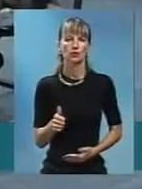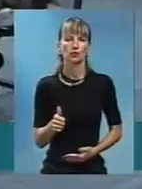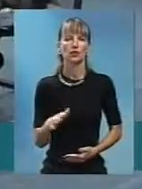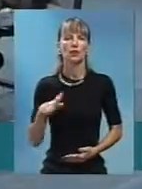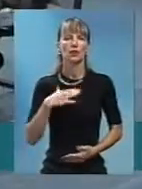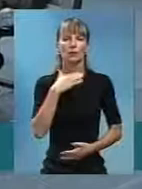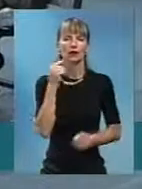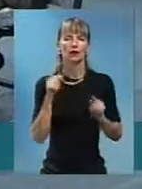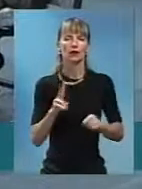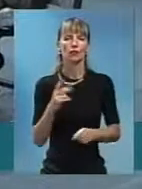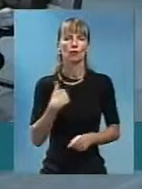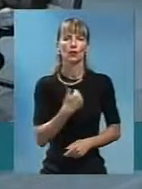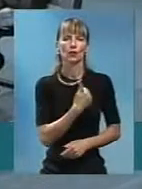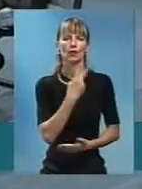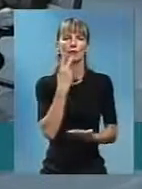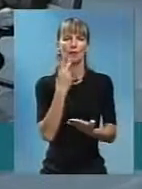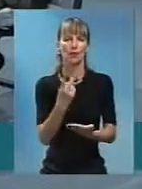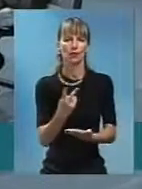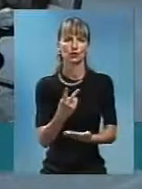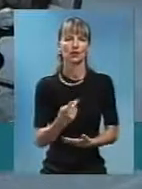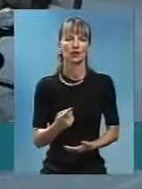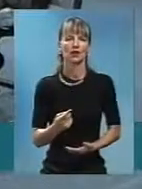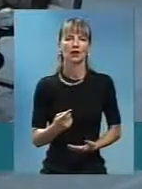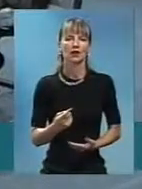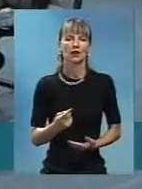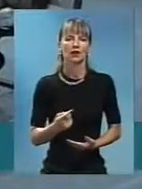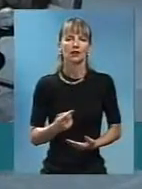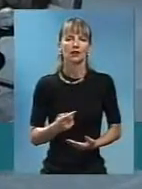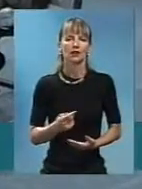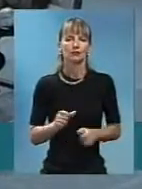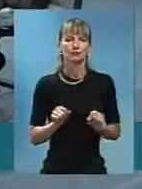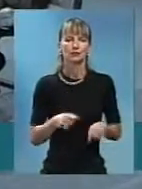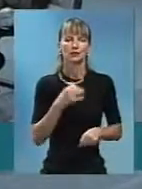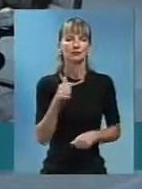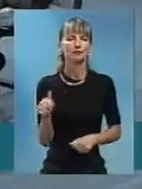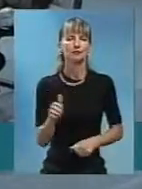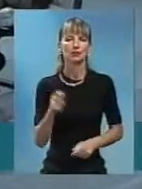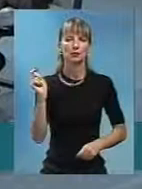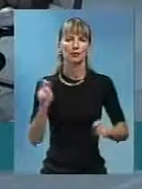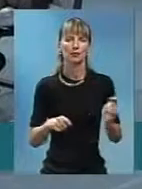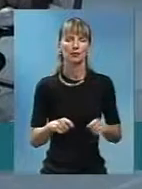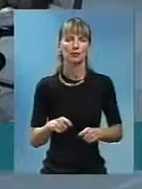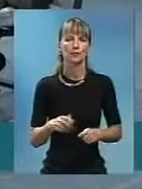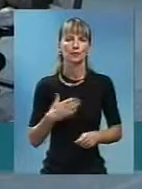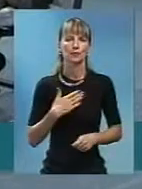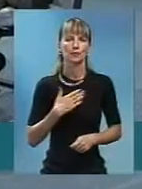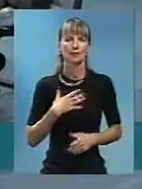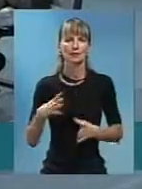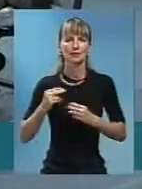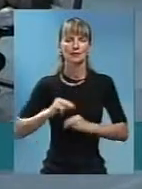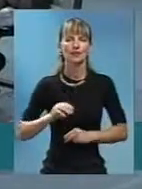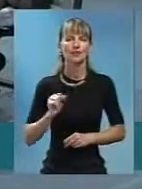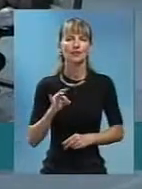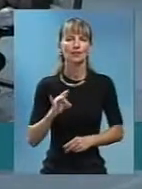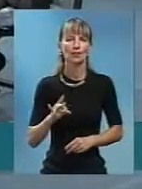було багато тих, кого ми хотіли бачити. Зокрема, ну не можу не назвати. Ну, по-перше, приїхав мій співавтор Олександр